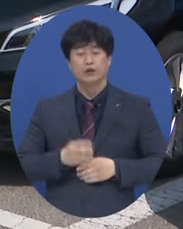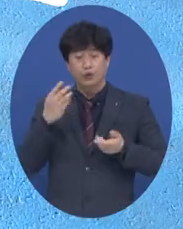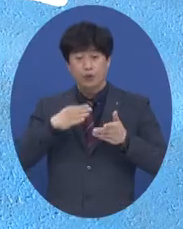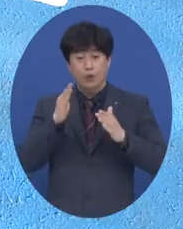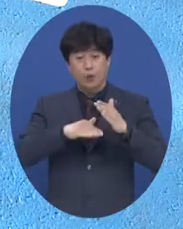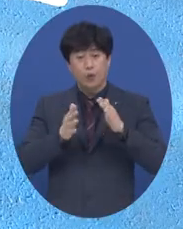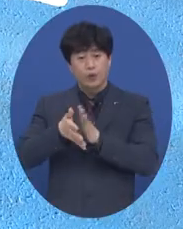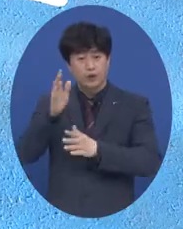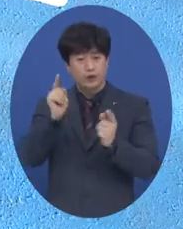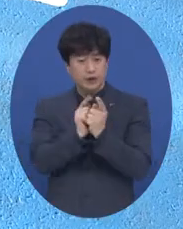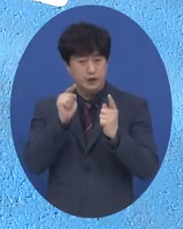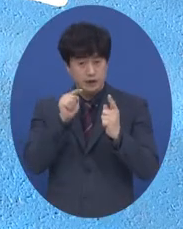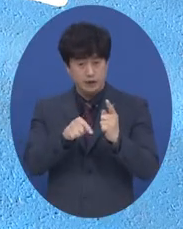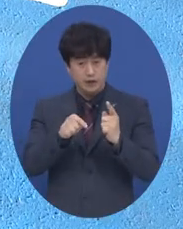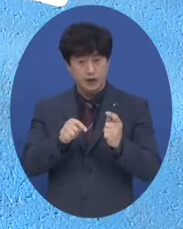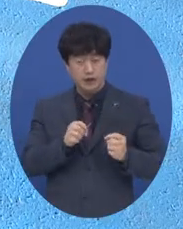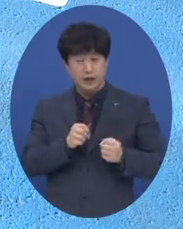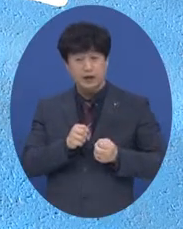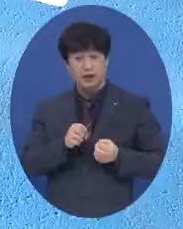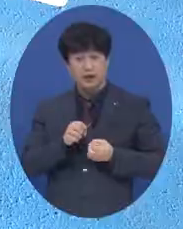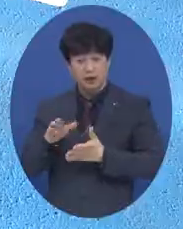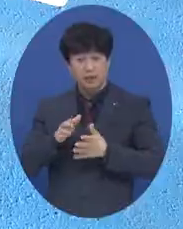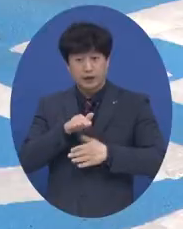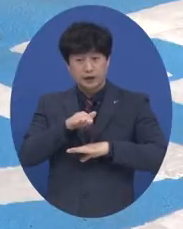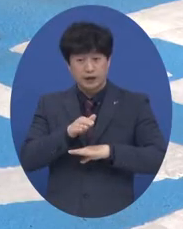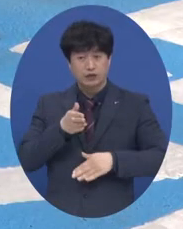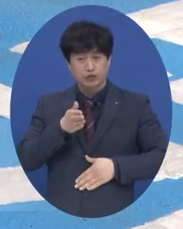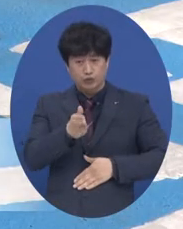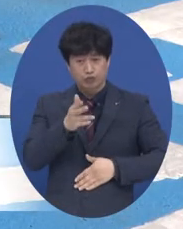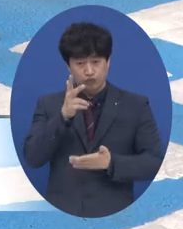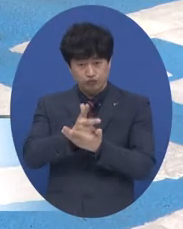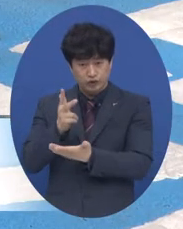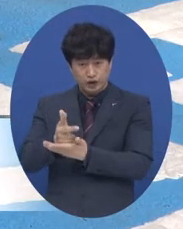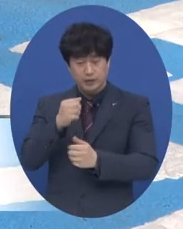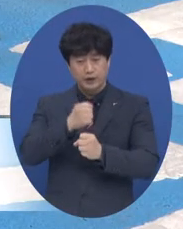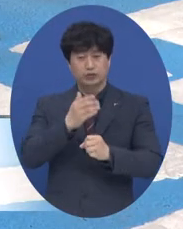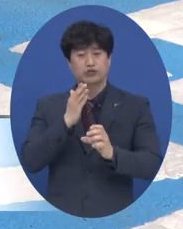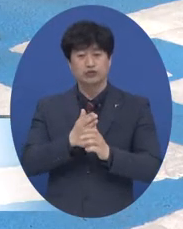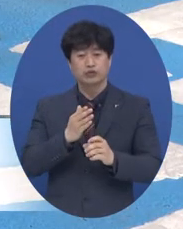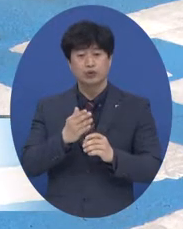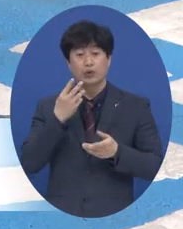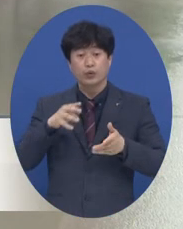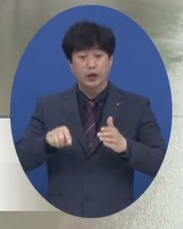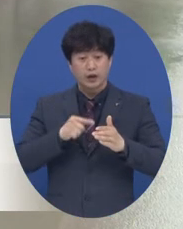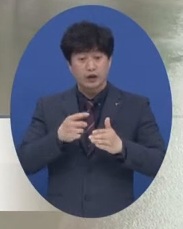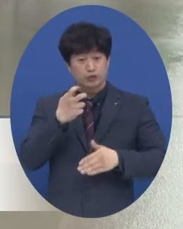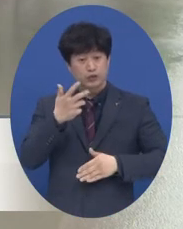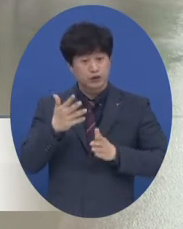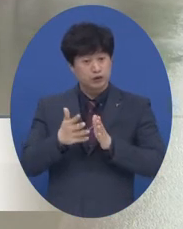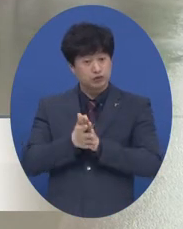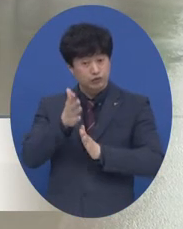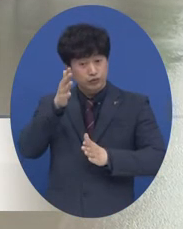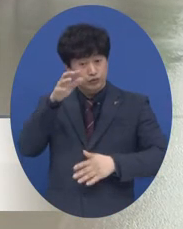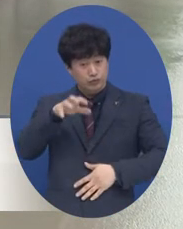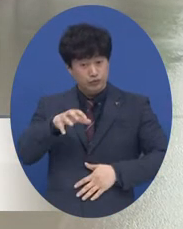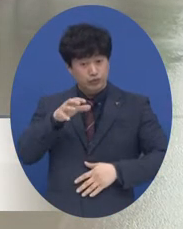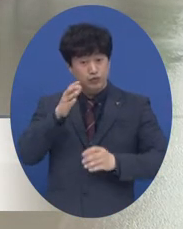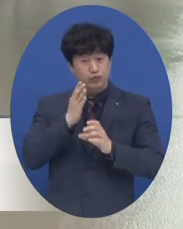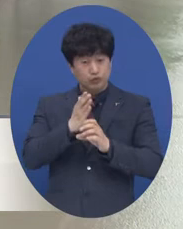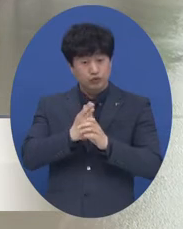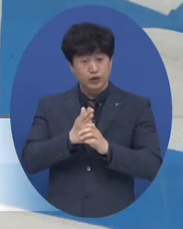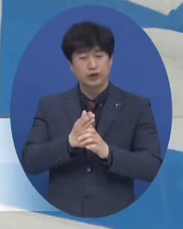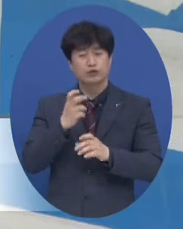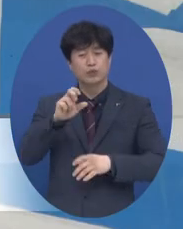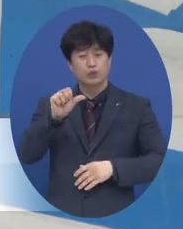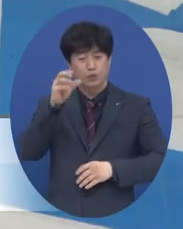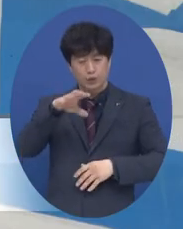택배차량 정치참여를 조성하고 있습니다 현재 도내 숨을 7개 기관 중 25개 권에 설치됐고 나머지 기관은